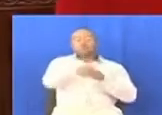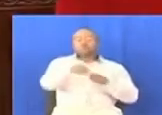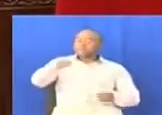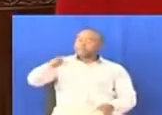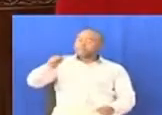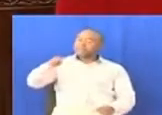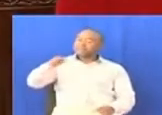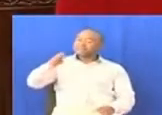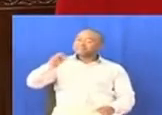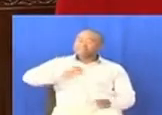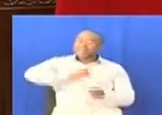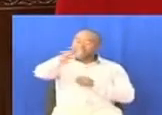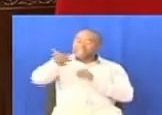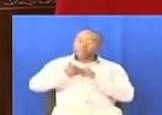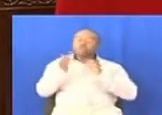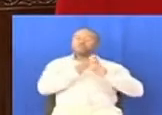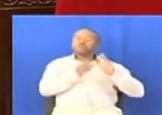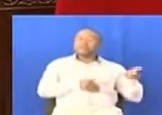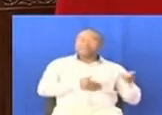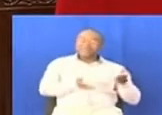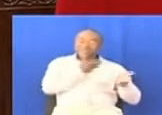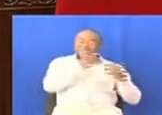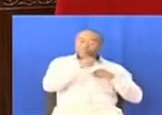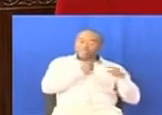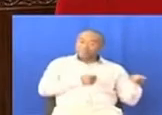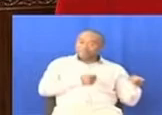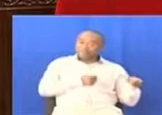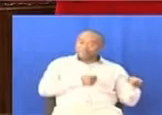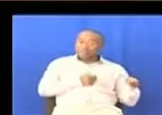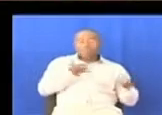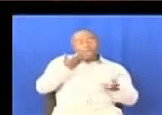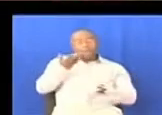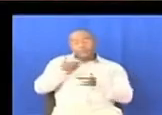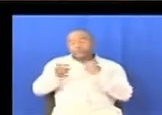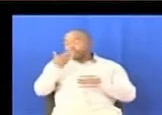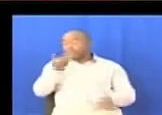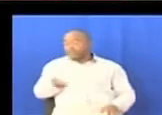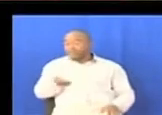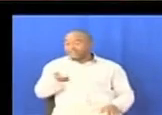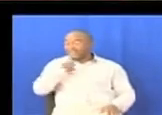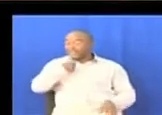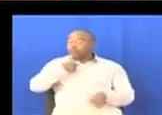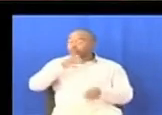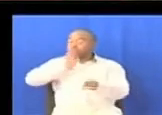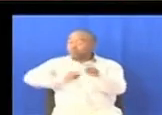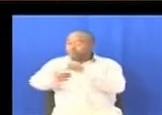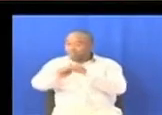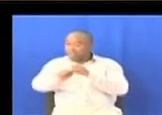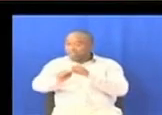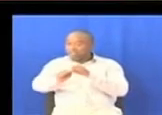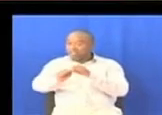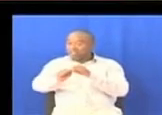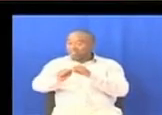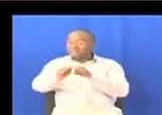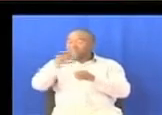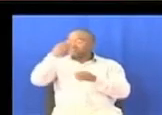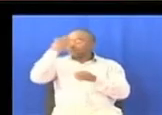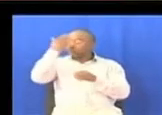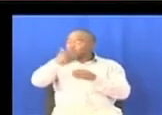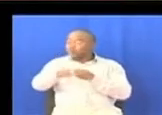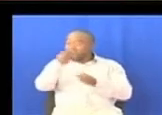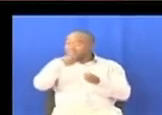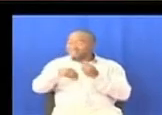aiuze arudi nyumbani na kilo ya nyama au kilo ya sukari, leo unamzuia ndizi yake isiuzwe